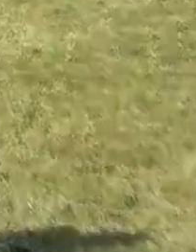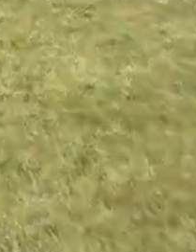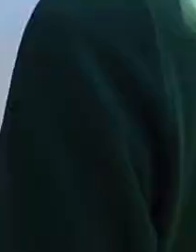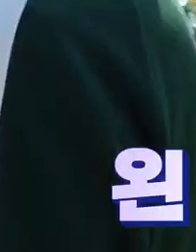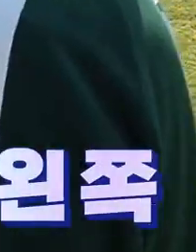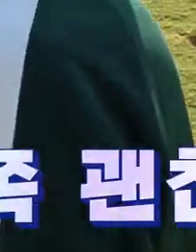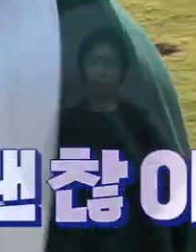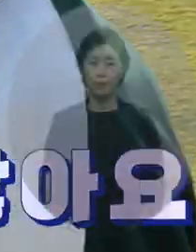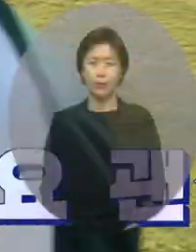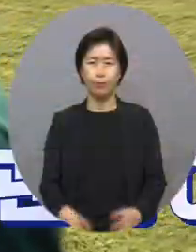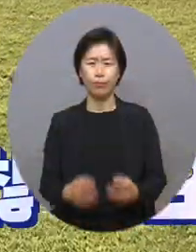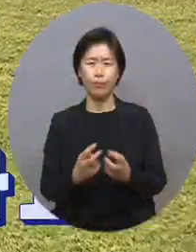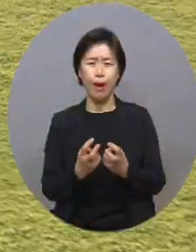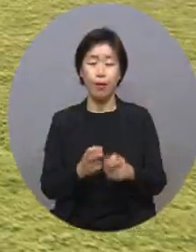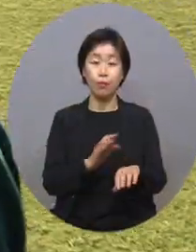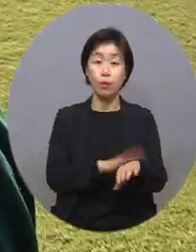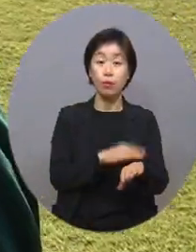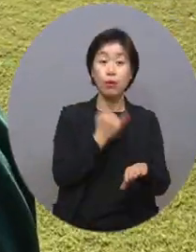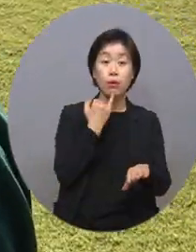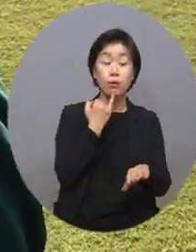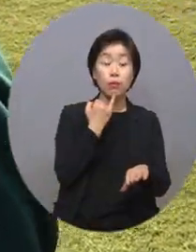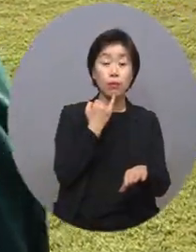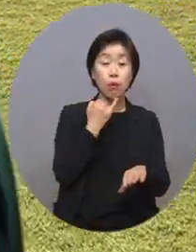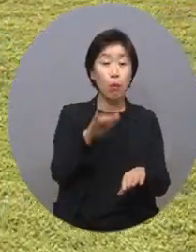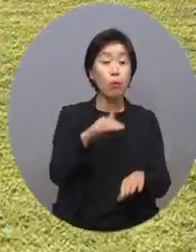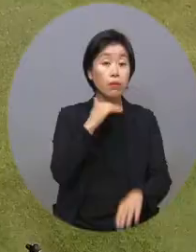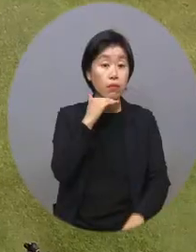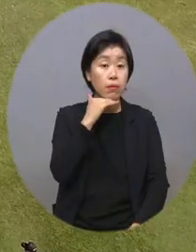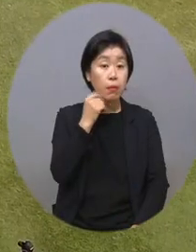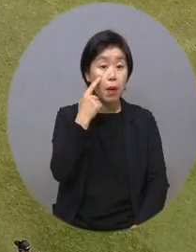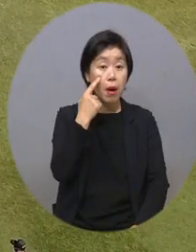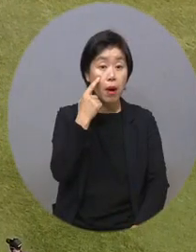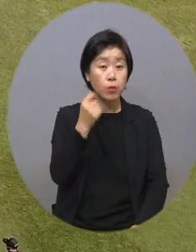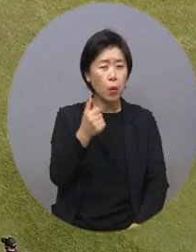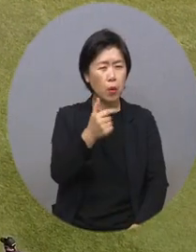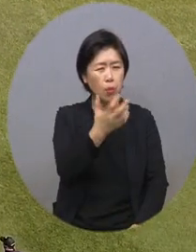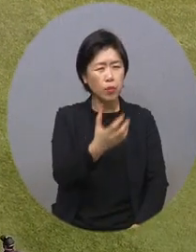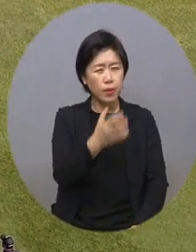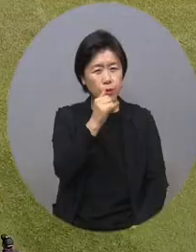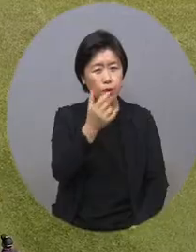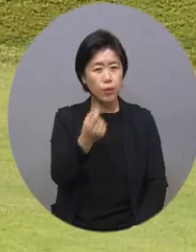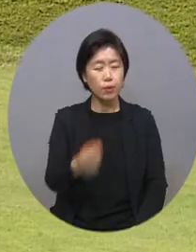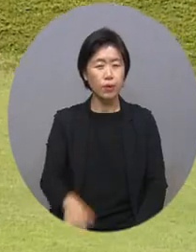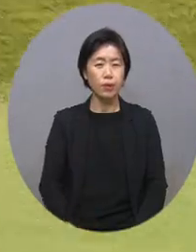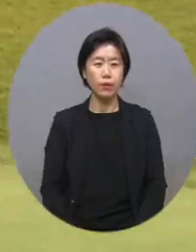어떻게 땡겼어? 왼쪽 괜찮아요, 괜찮아요. 조금 흐를 것 같은데.